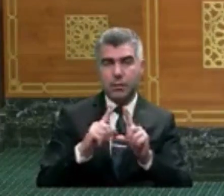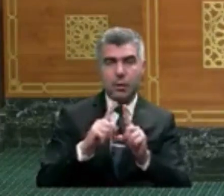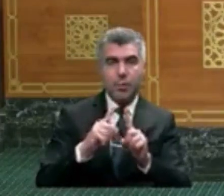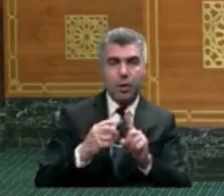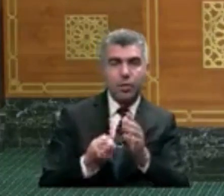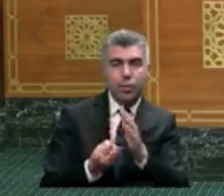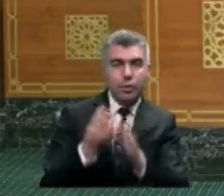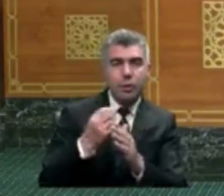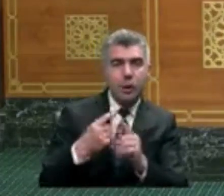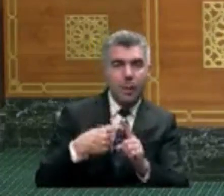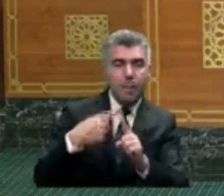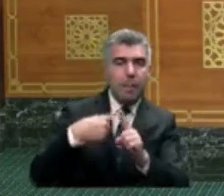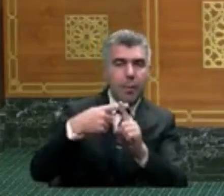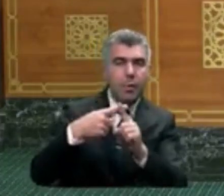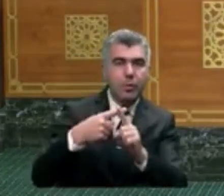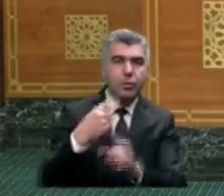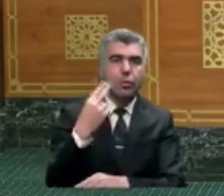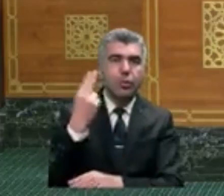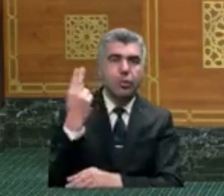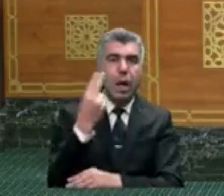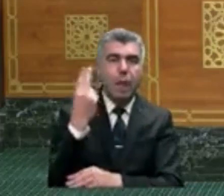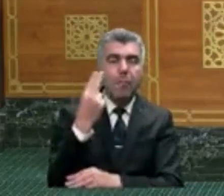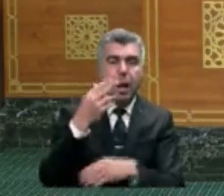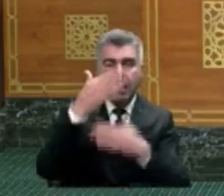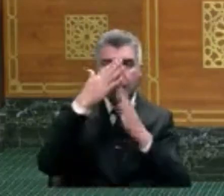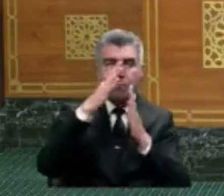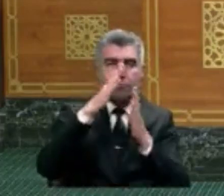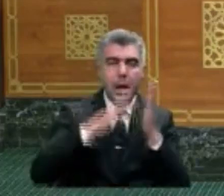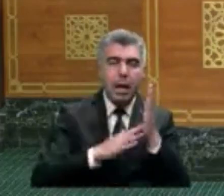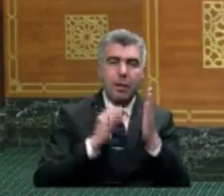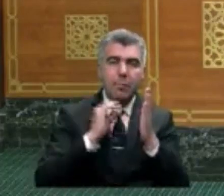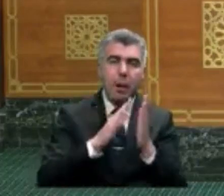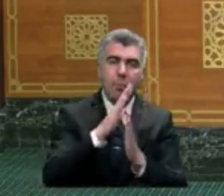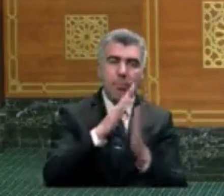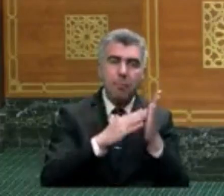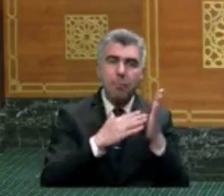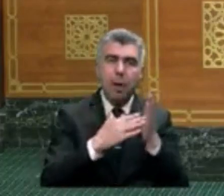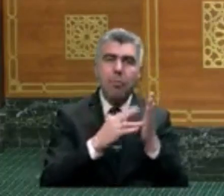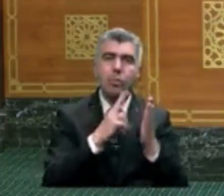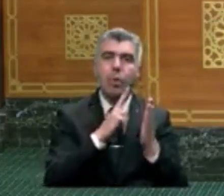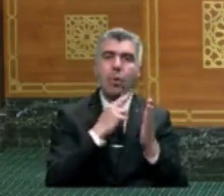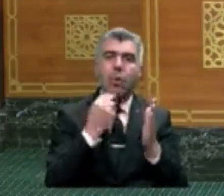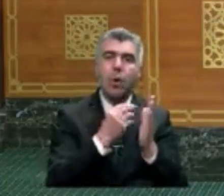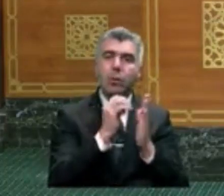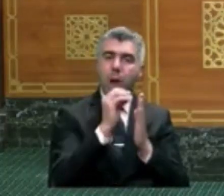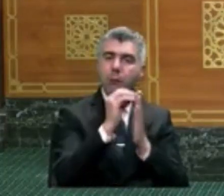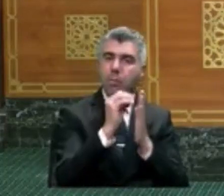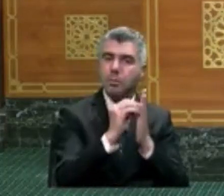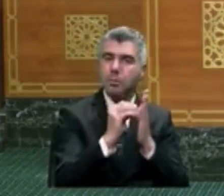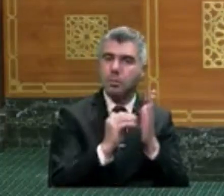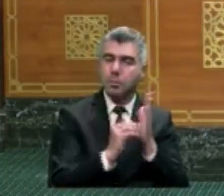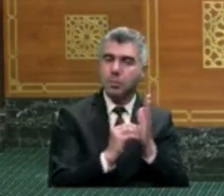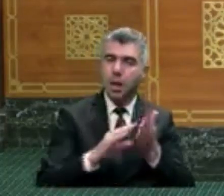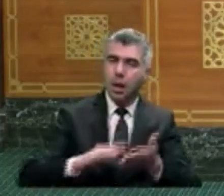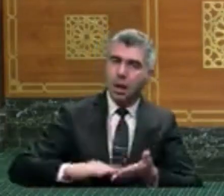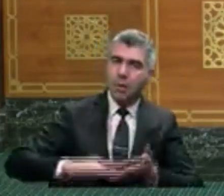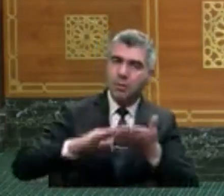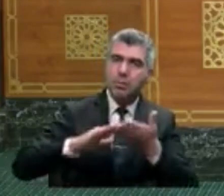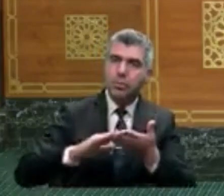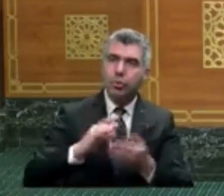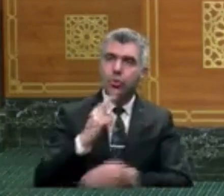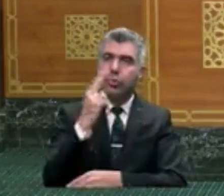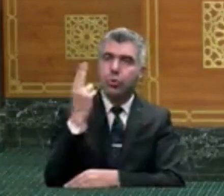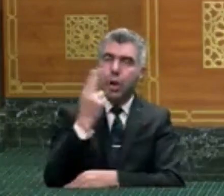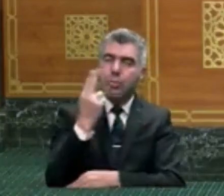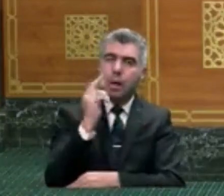الجامعه المغربيه في اطار الانسجام والتناغم مع البرنامج الحكومي المسطر الهادف للرقي بالتعليم العالي والبحث